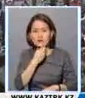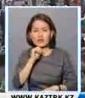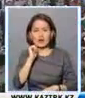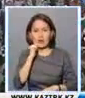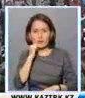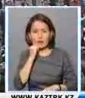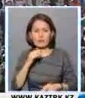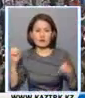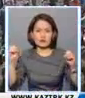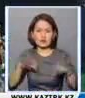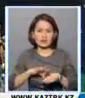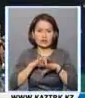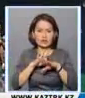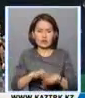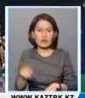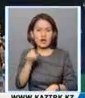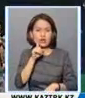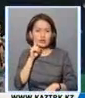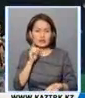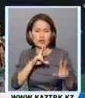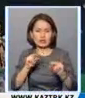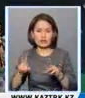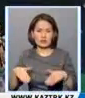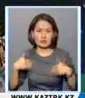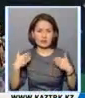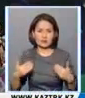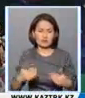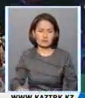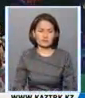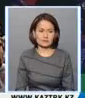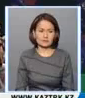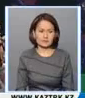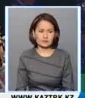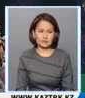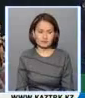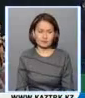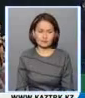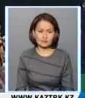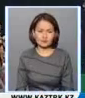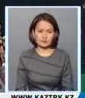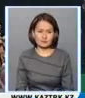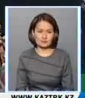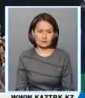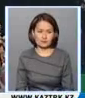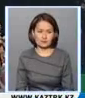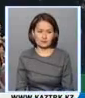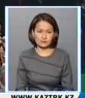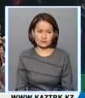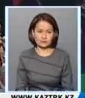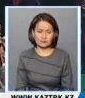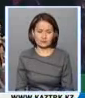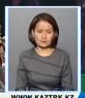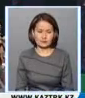мол болуын тілесіп бата берді. Балалар рухы жігер жүрсін, ұлыс күндерің